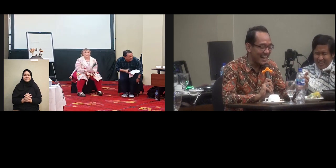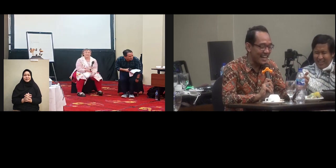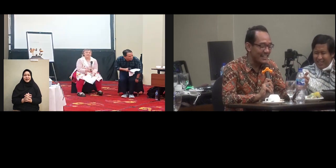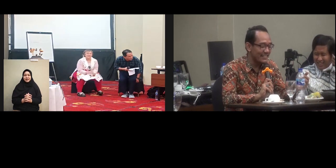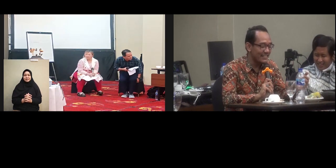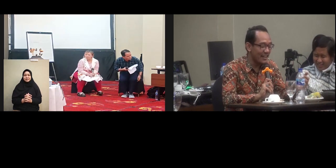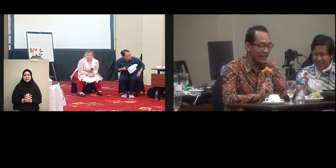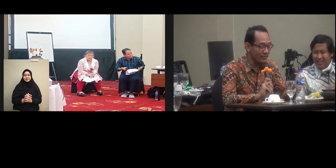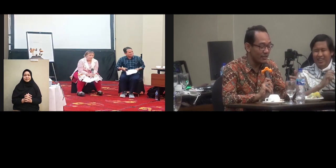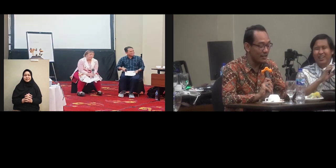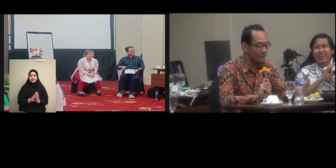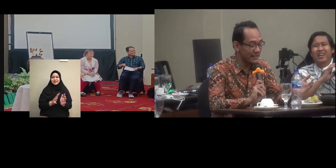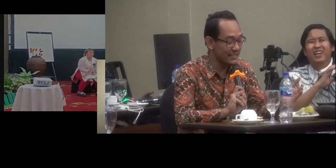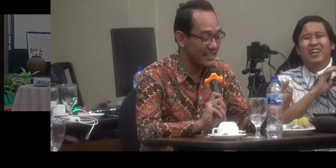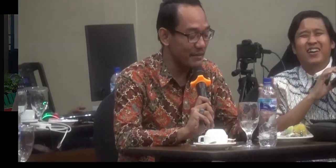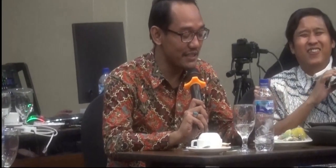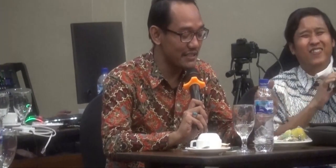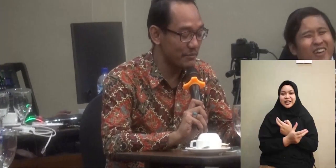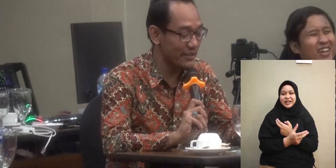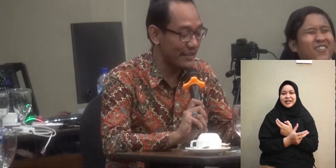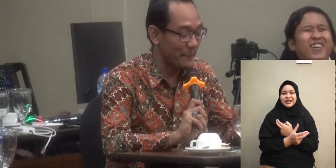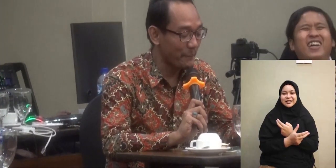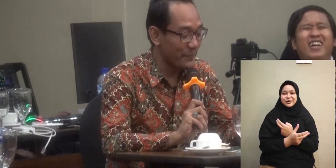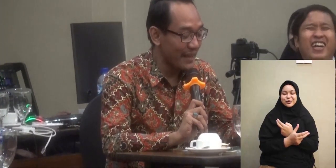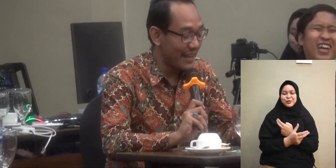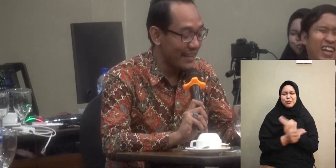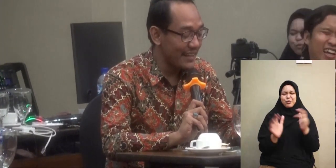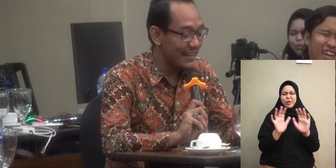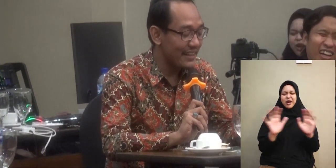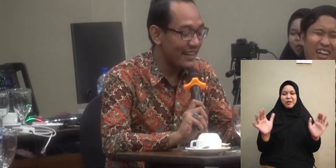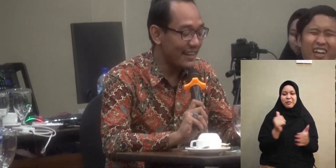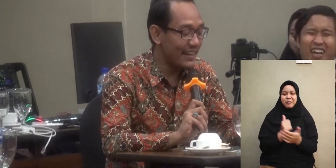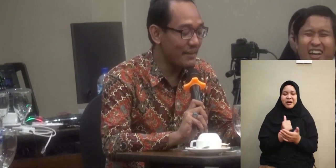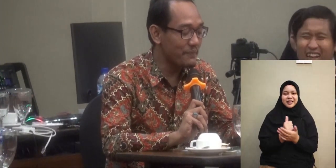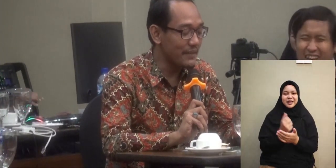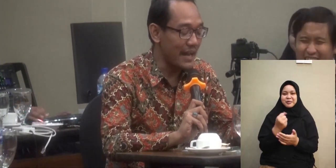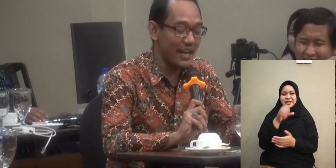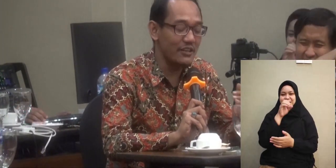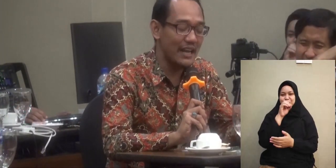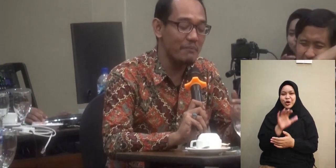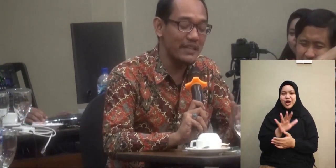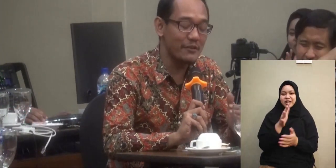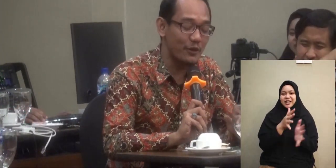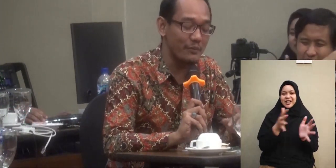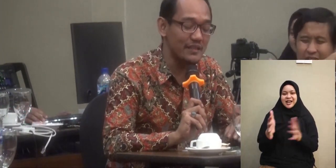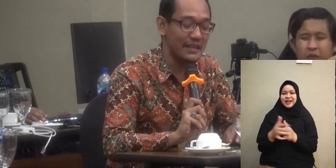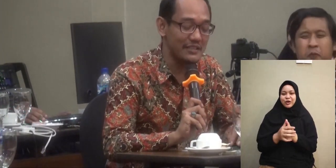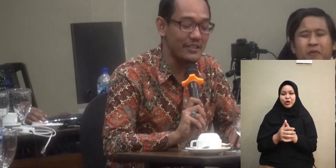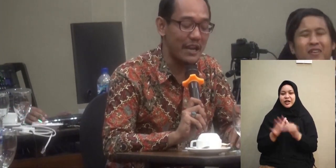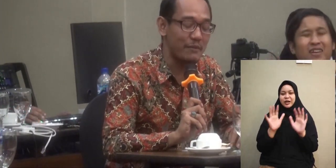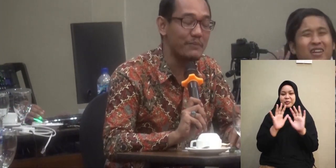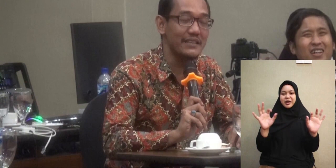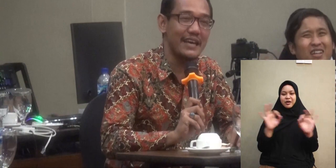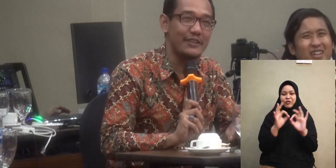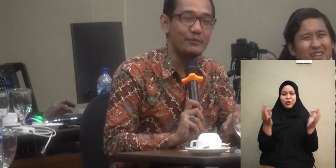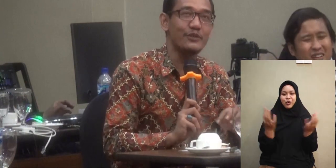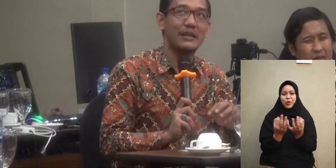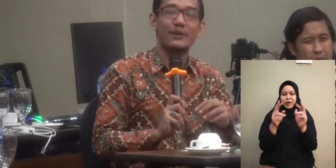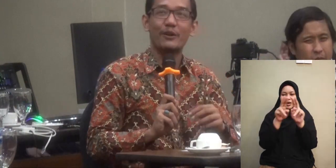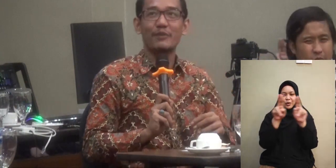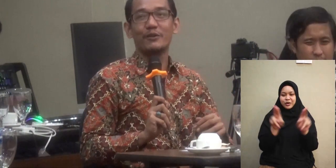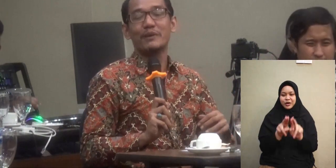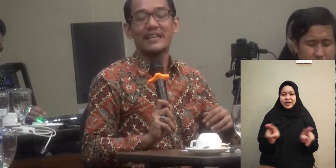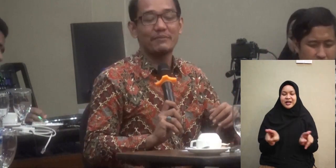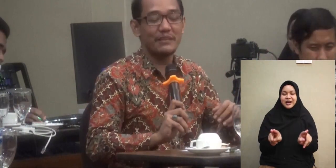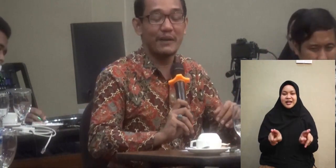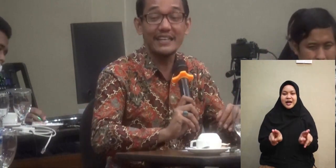Nah kalau NU terlalu banyak jadi nggak bisa disebutkan Nah kalau dalam Banyak forum internasional pemerintah itu bukan